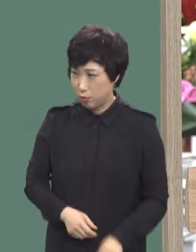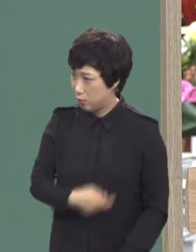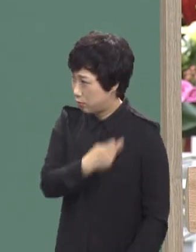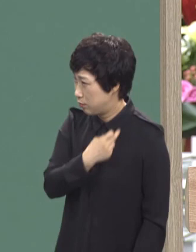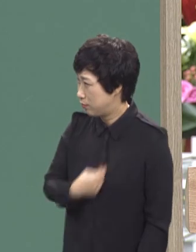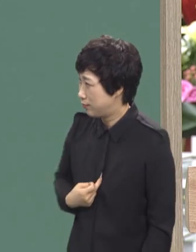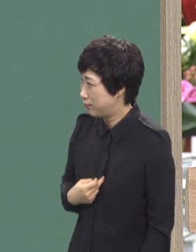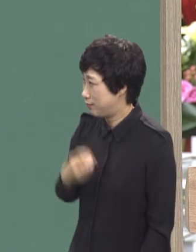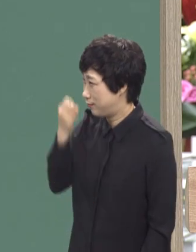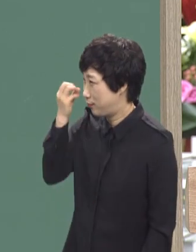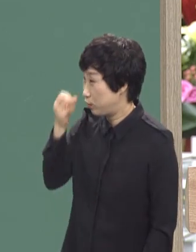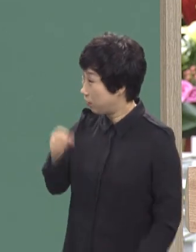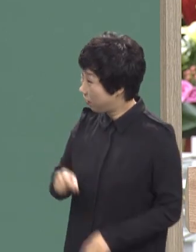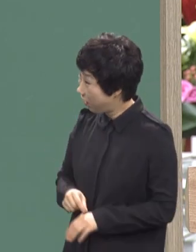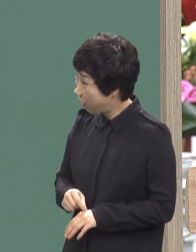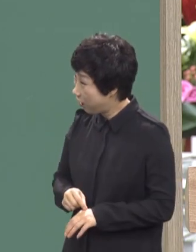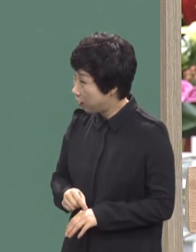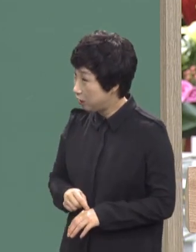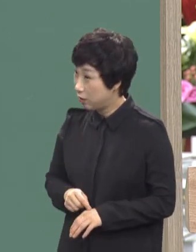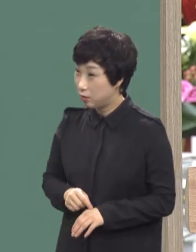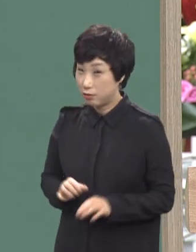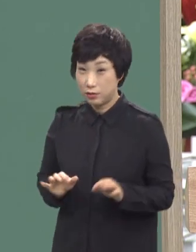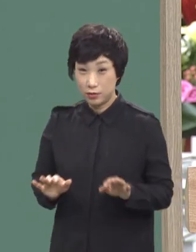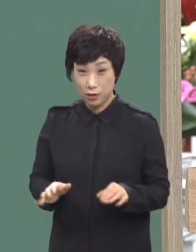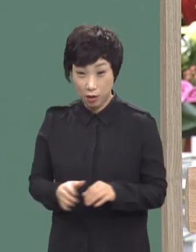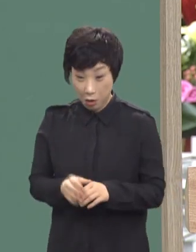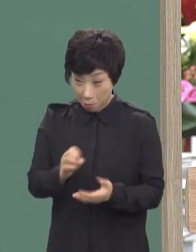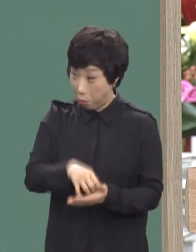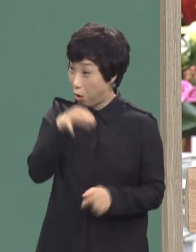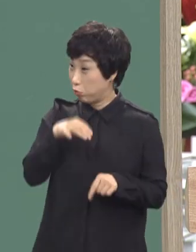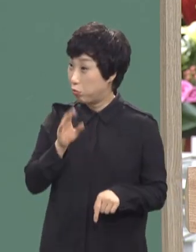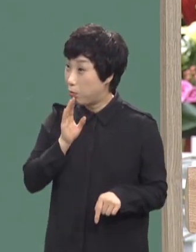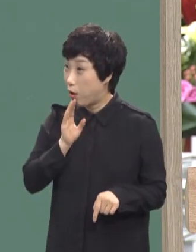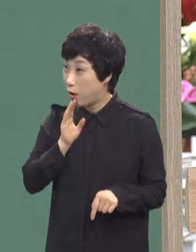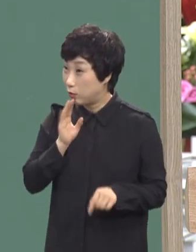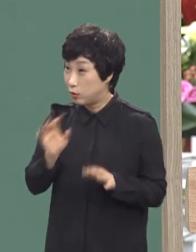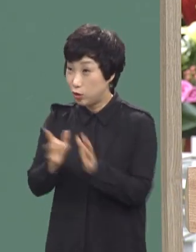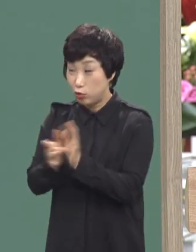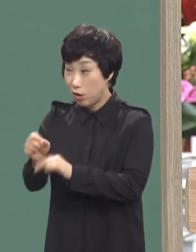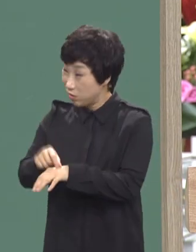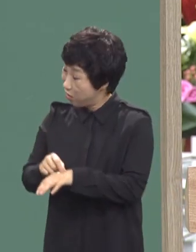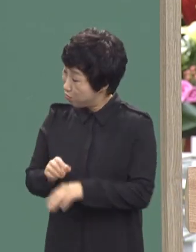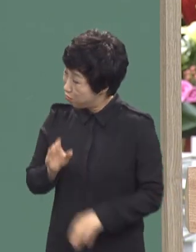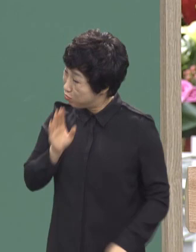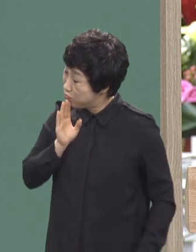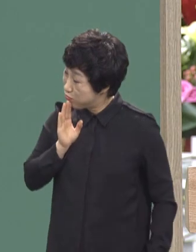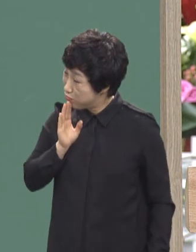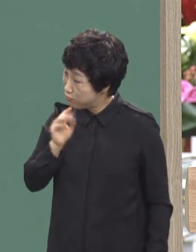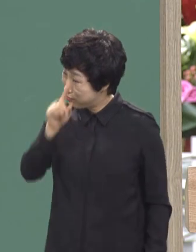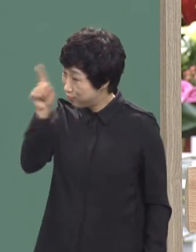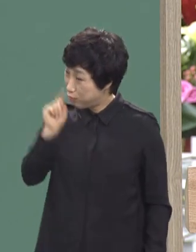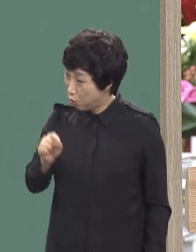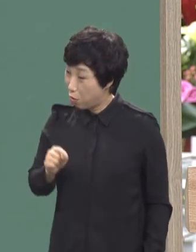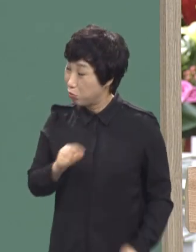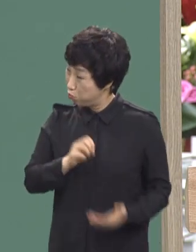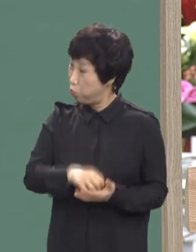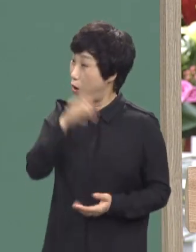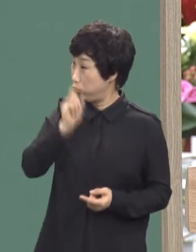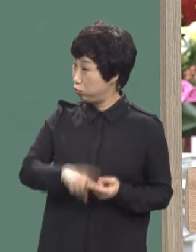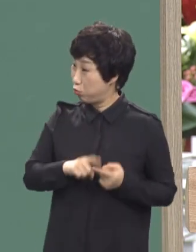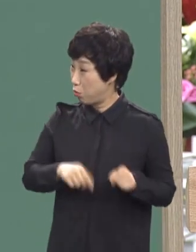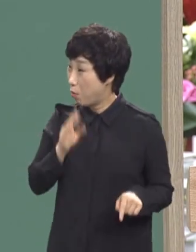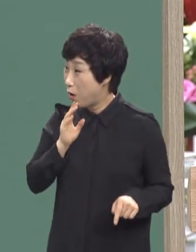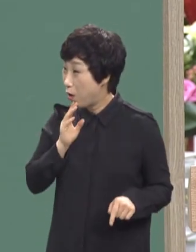제자들이 이해가 안 가지. 아니 왜 빵이 지 살이오? 빵이지? 빵이 왜 자기